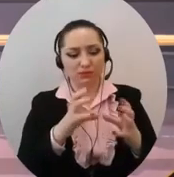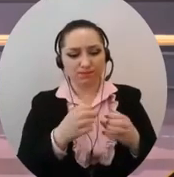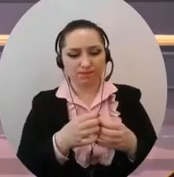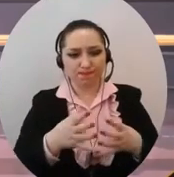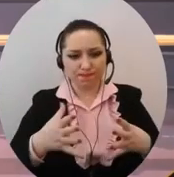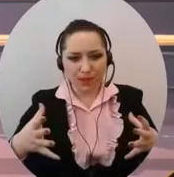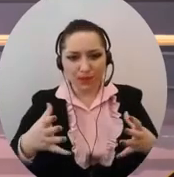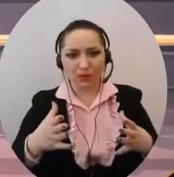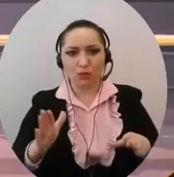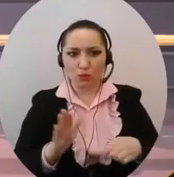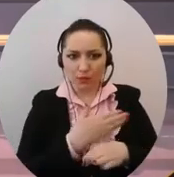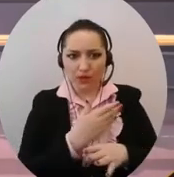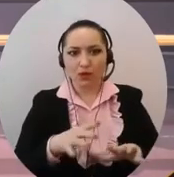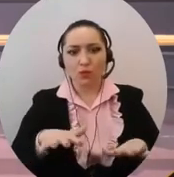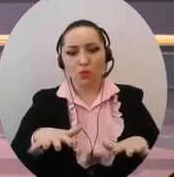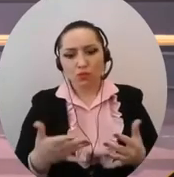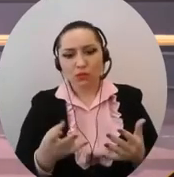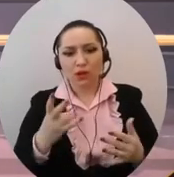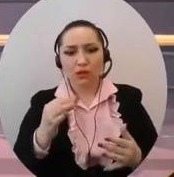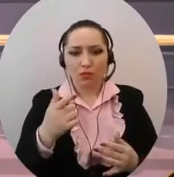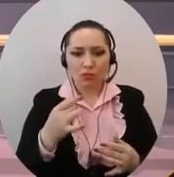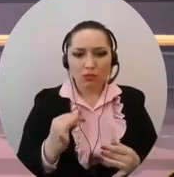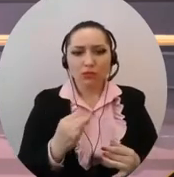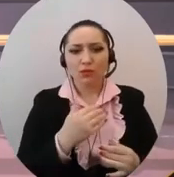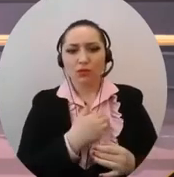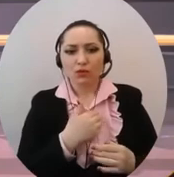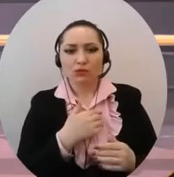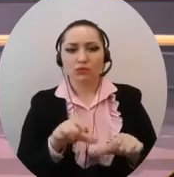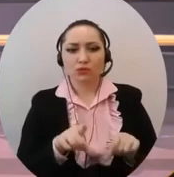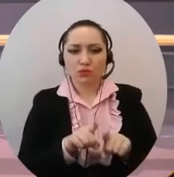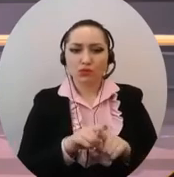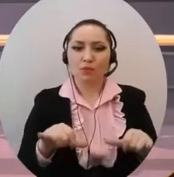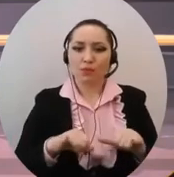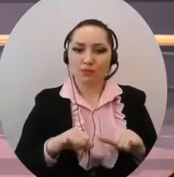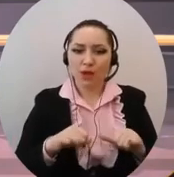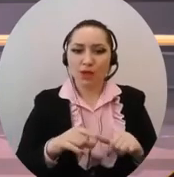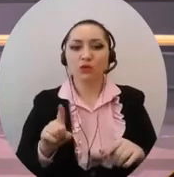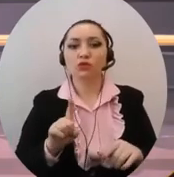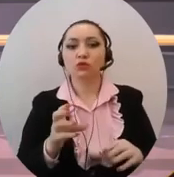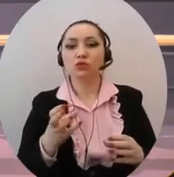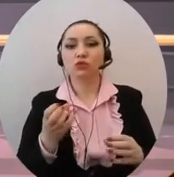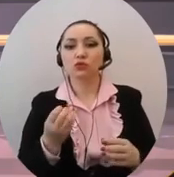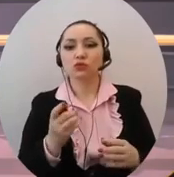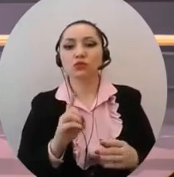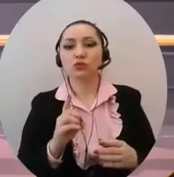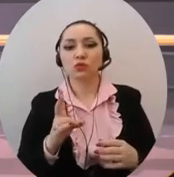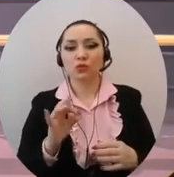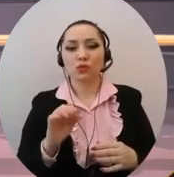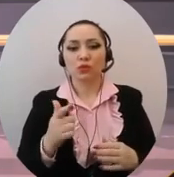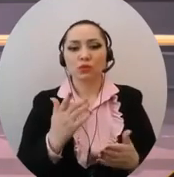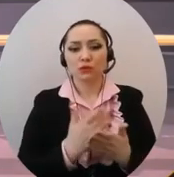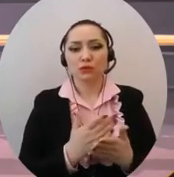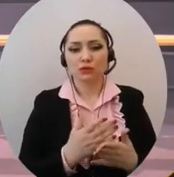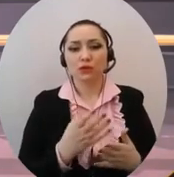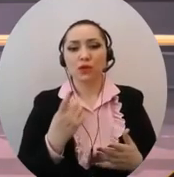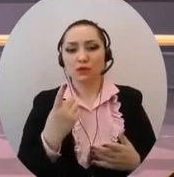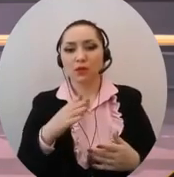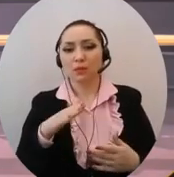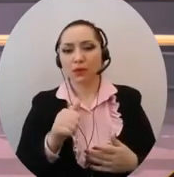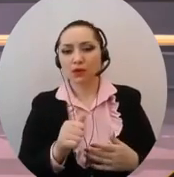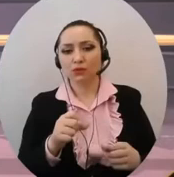бы усталые наши ножки, их тоже хочется иногда побаловать. Что еще для ножек есть? Вы что-то, вот я один продукт пропустила